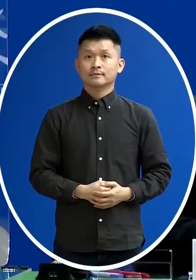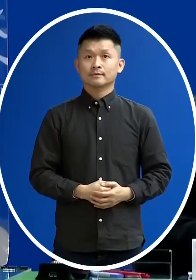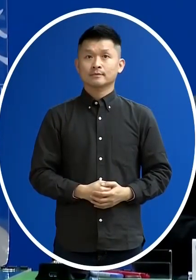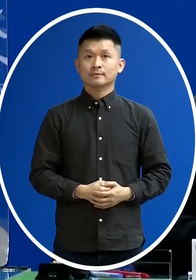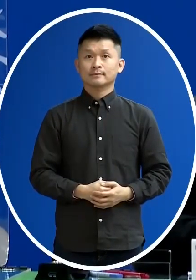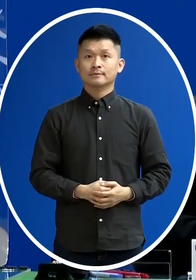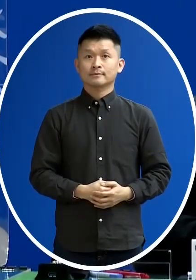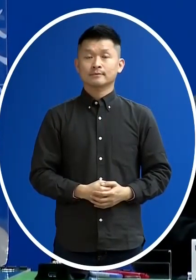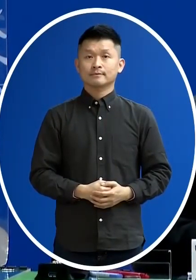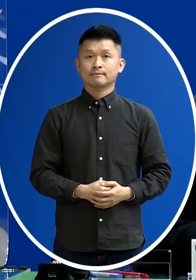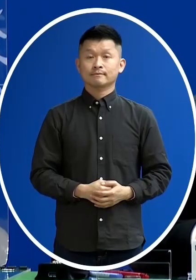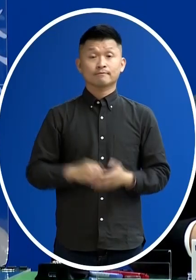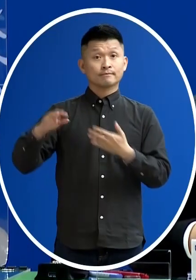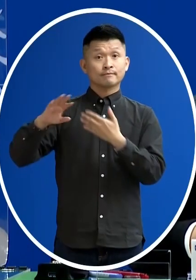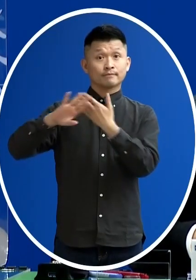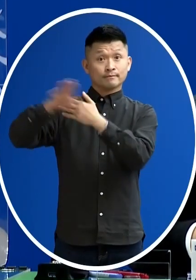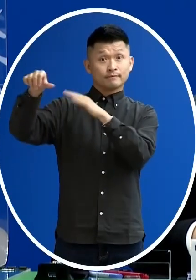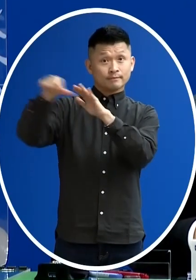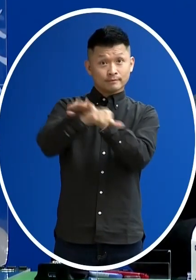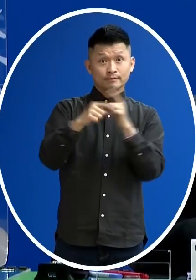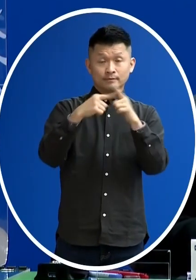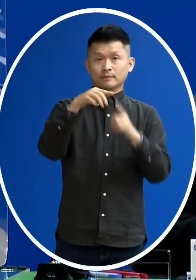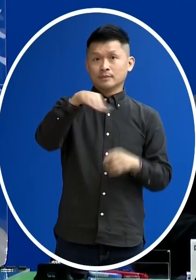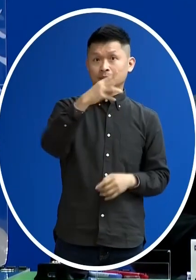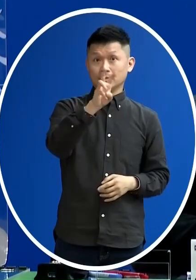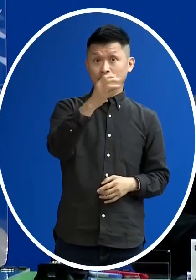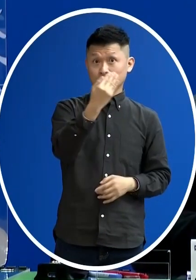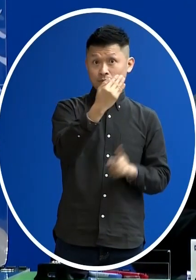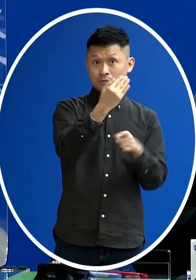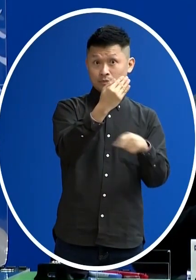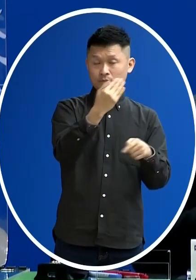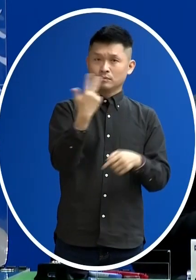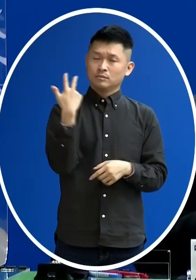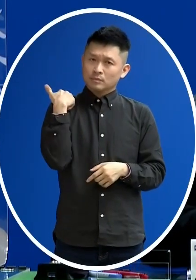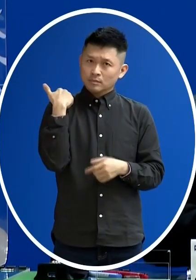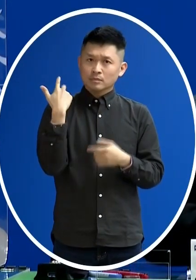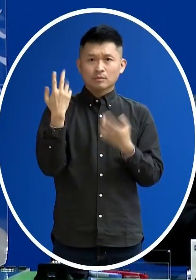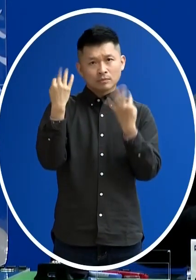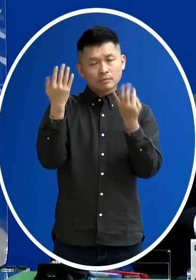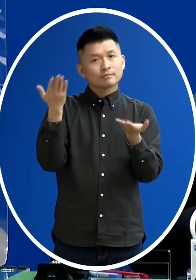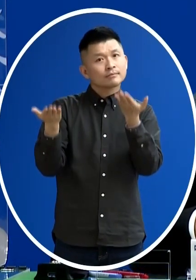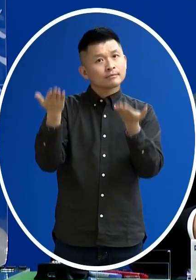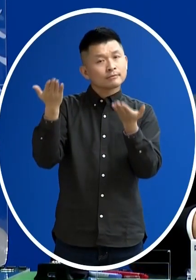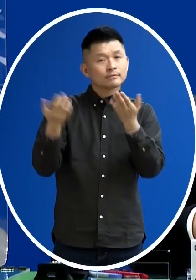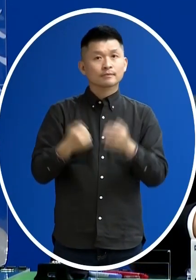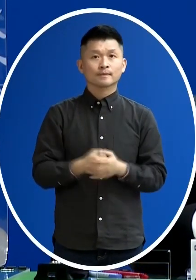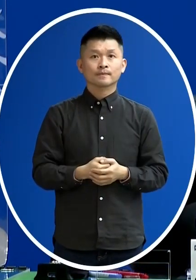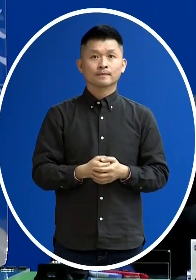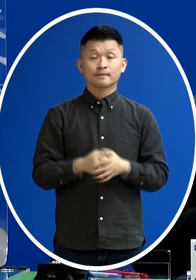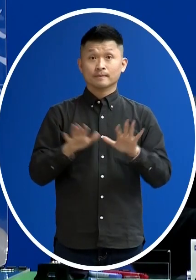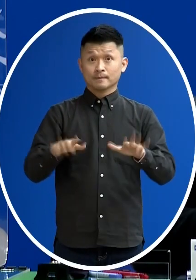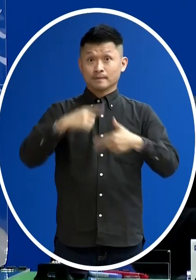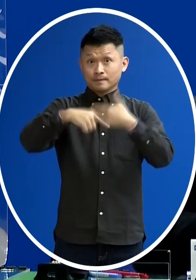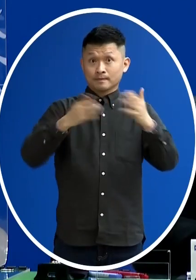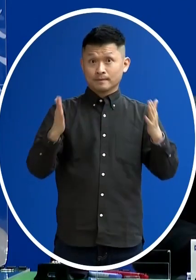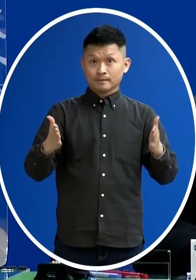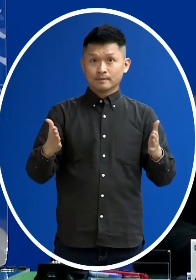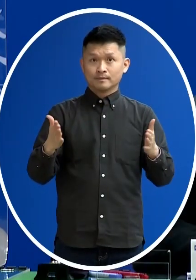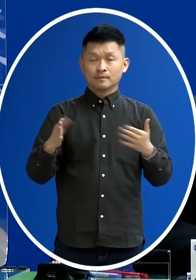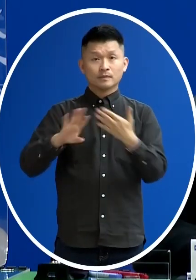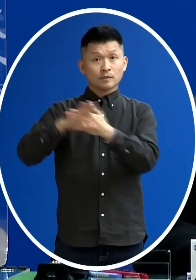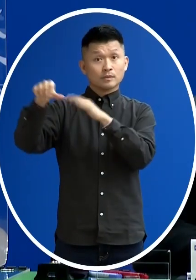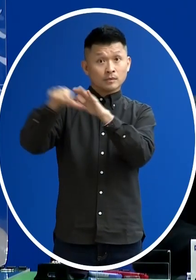那这个整理这个境外入的439例，大概跟上个礼拜没有差别太多，主要是这一周也没有新